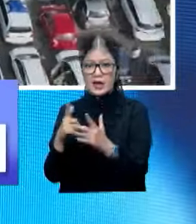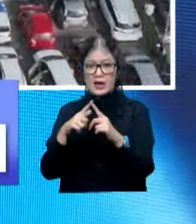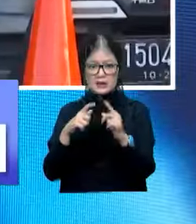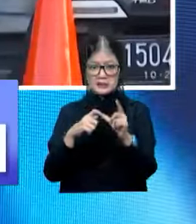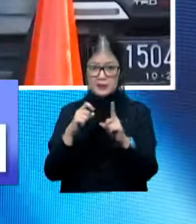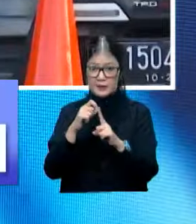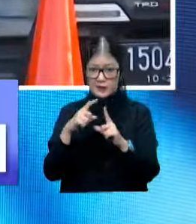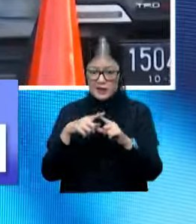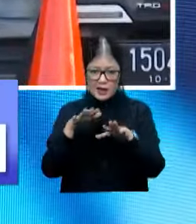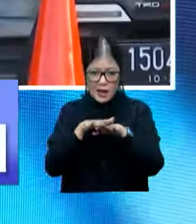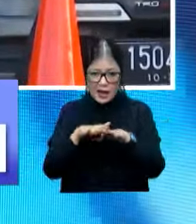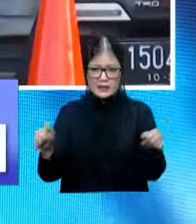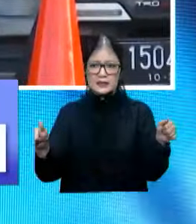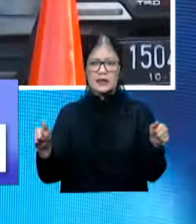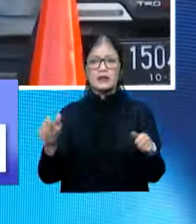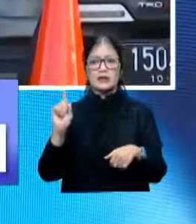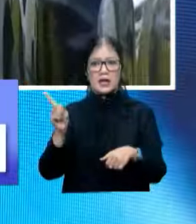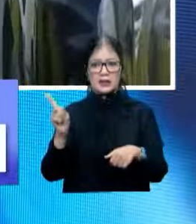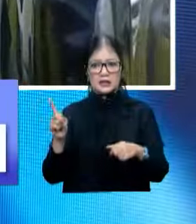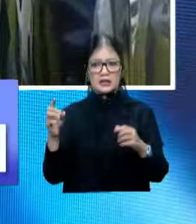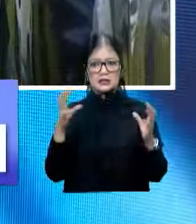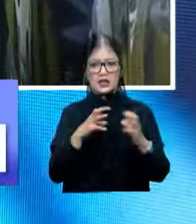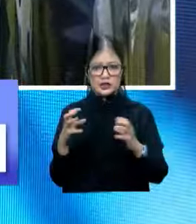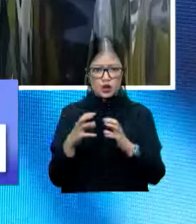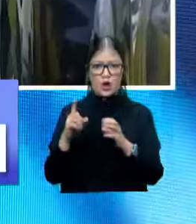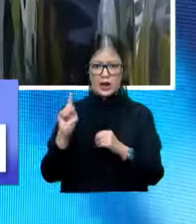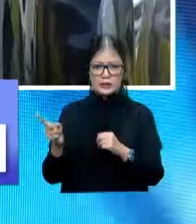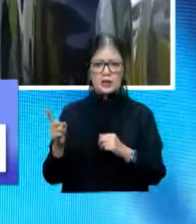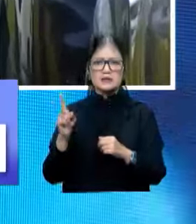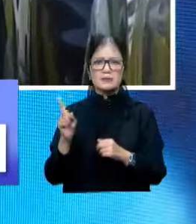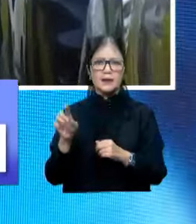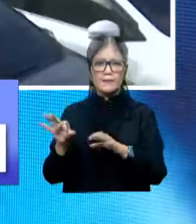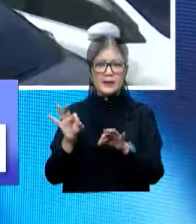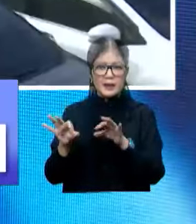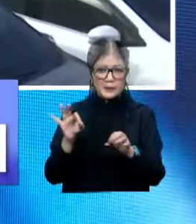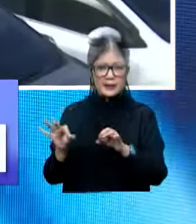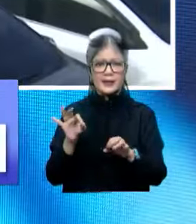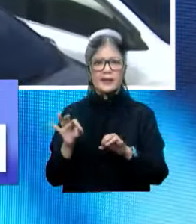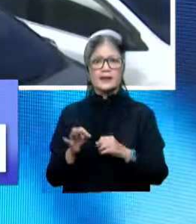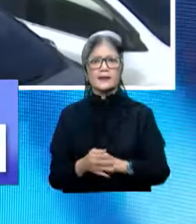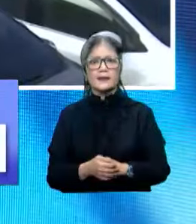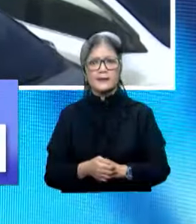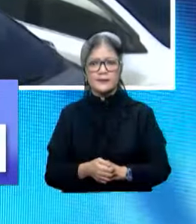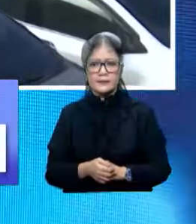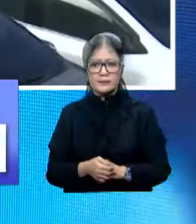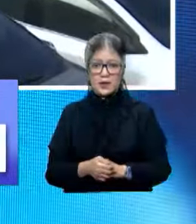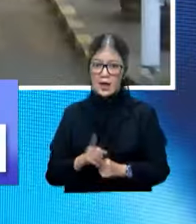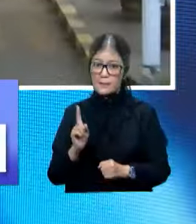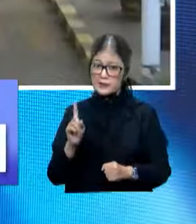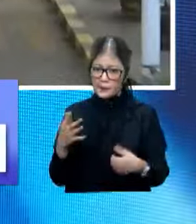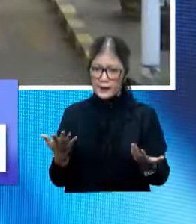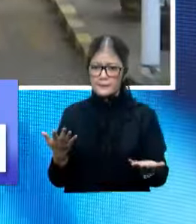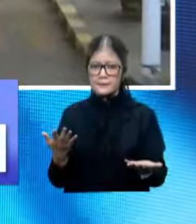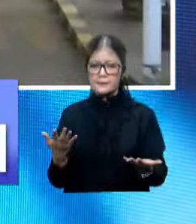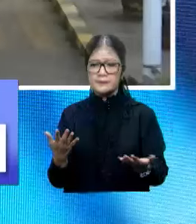dan tidak adanya kecemburuan sosial yang dilakukan oleh pihak SDP kepada para pemudik yang hendak melakukan perjalanan mudiknya. Karena seperti kita ketahui